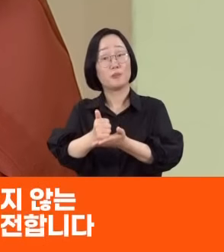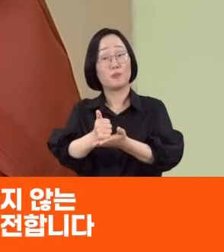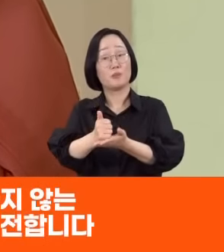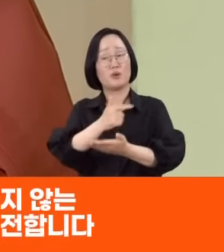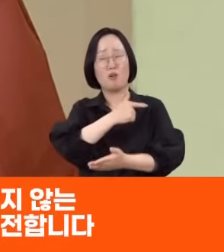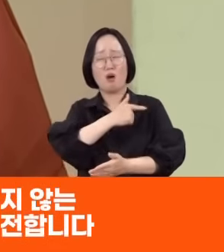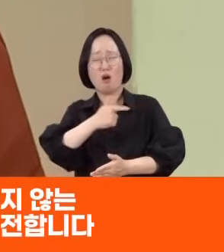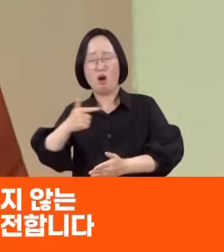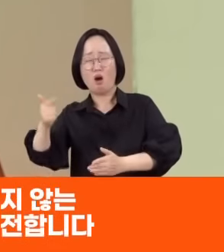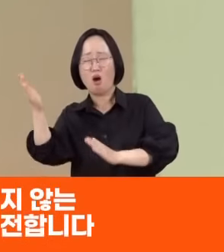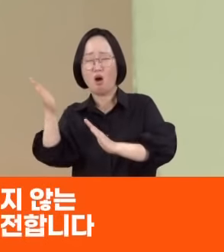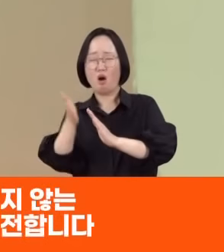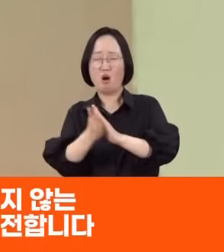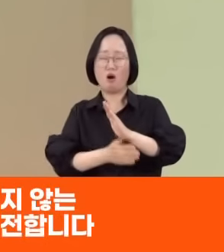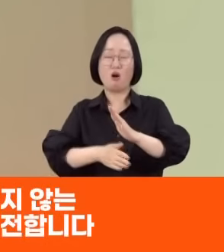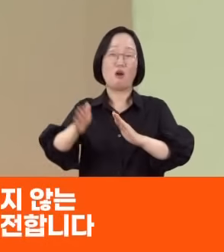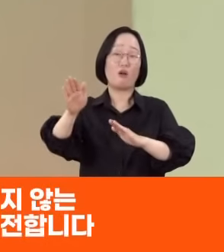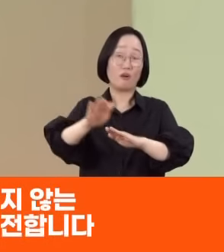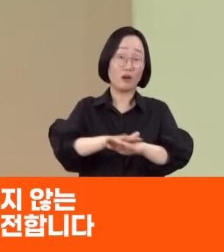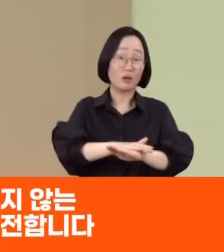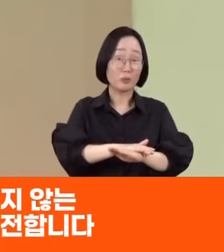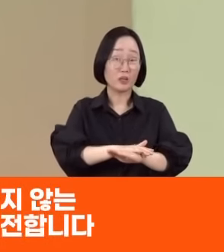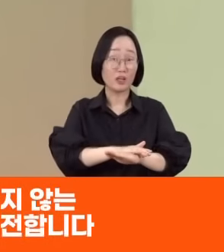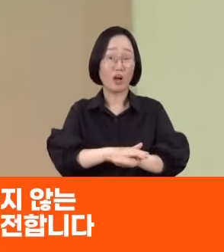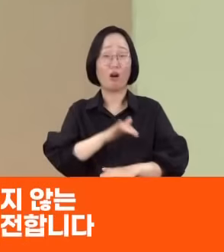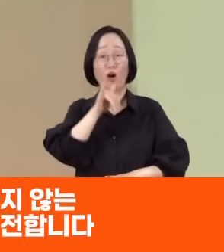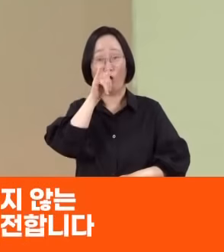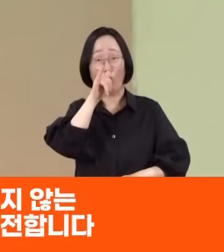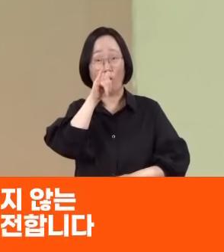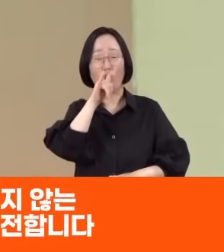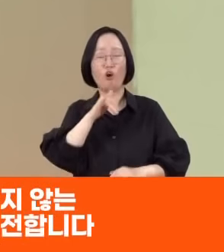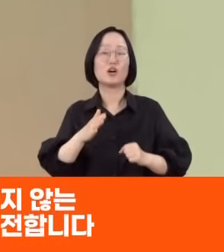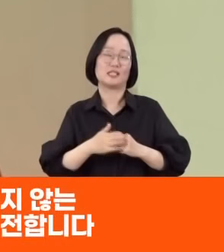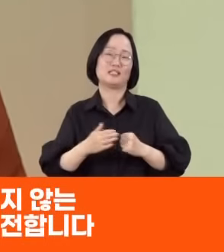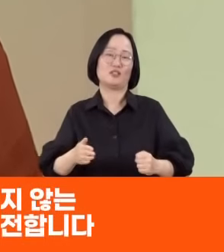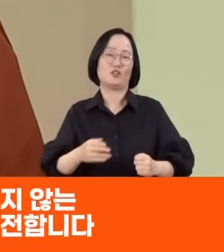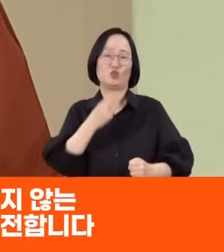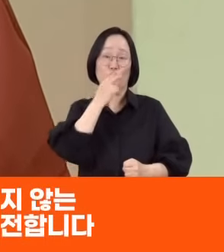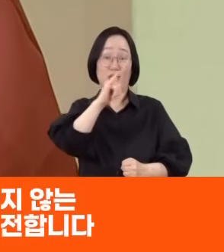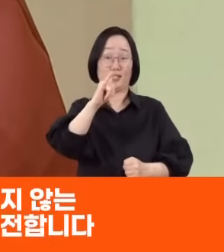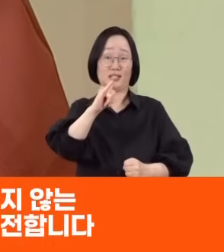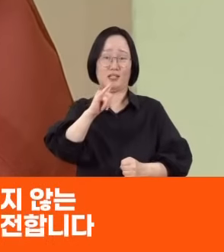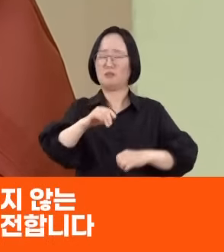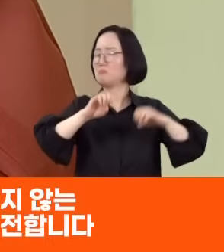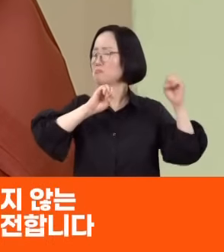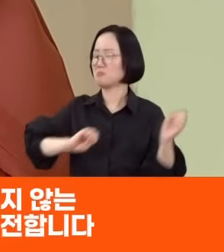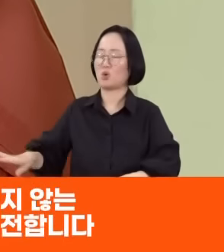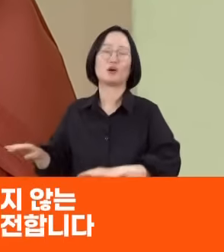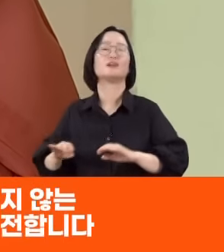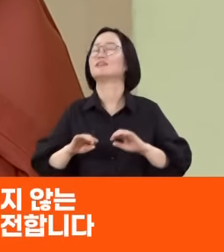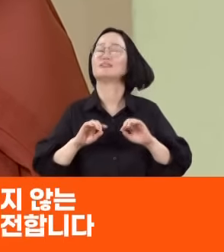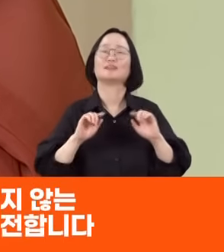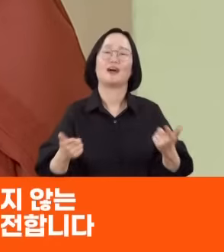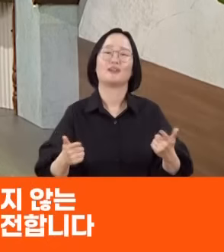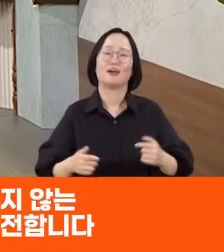부처님은 위대한 자비심을 갖추고 계셔서 우리 중생들을 절대 버리지 않는다고